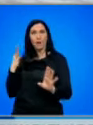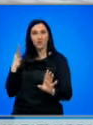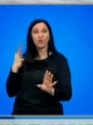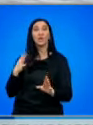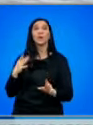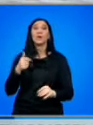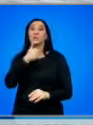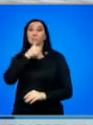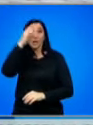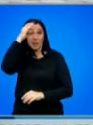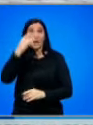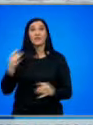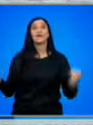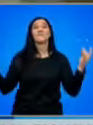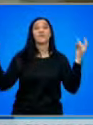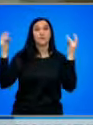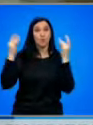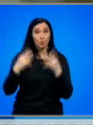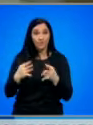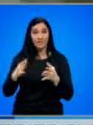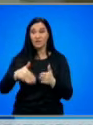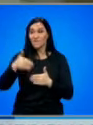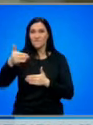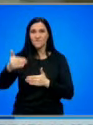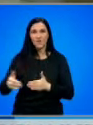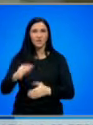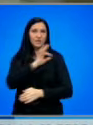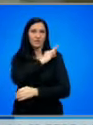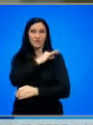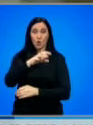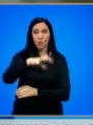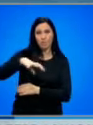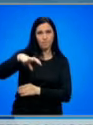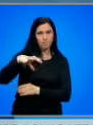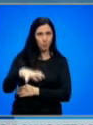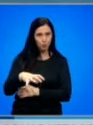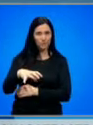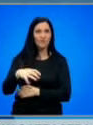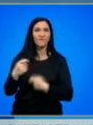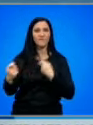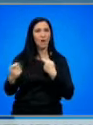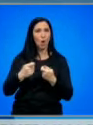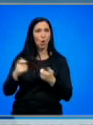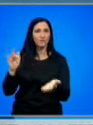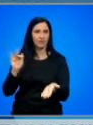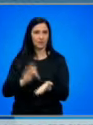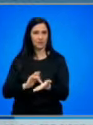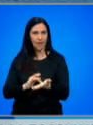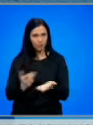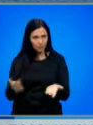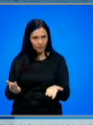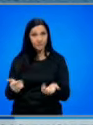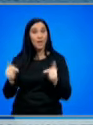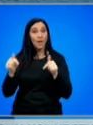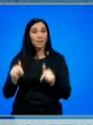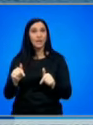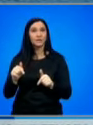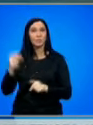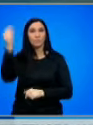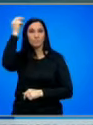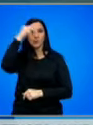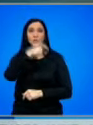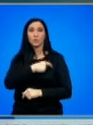от уикенда пък се възстановяват изнесените вакцинационни пунктове и в търговски центрове. Днес от